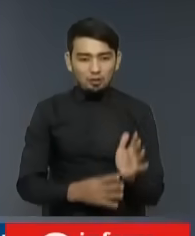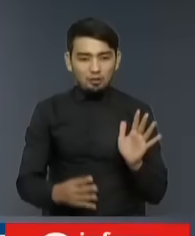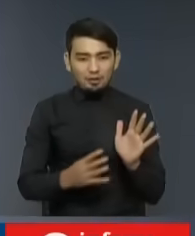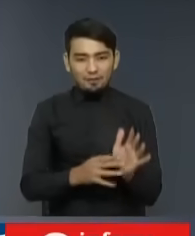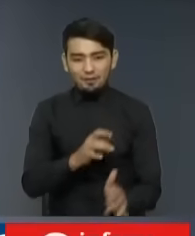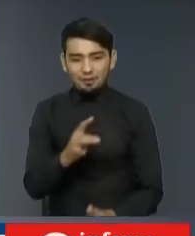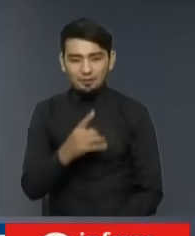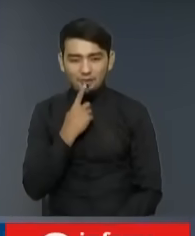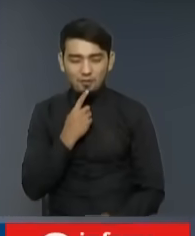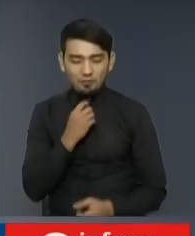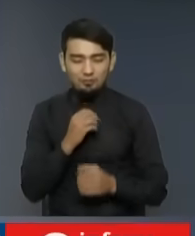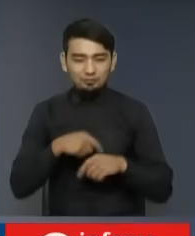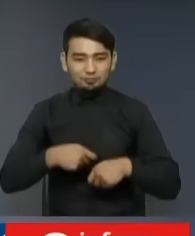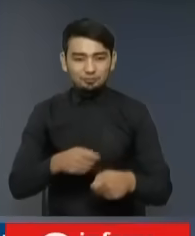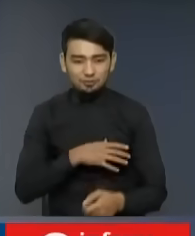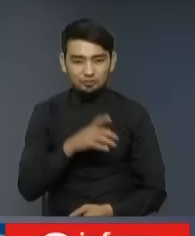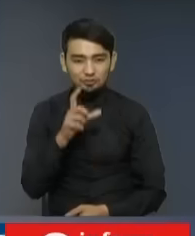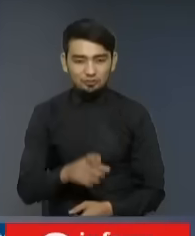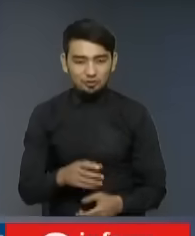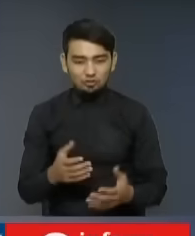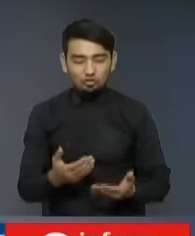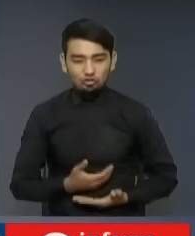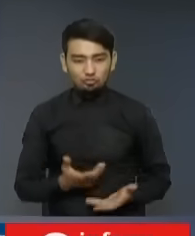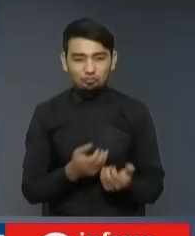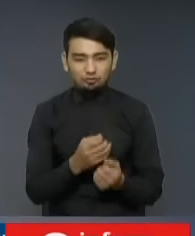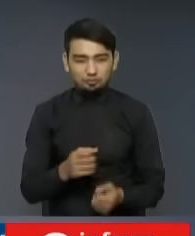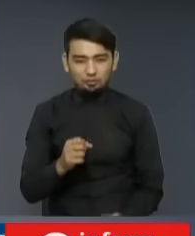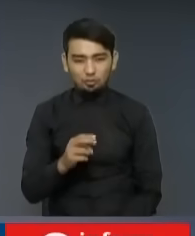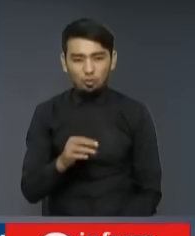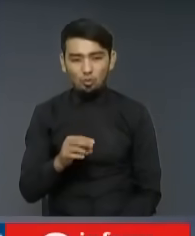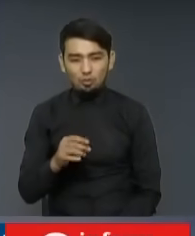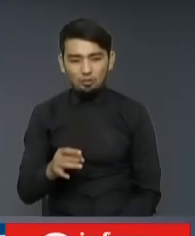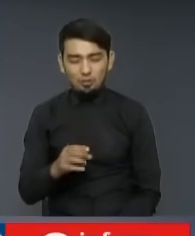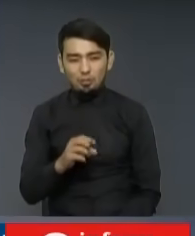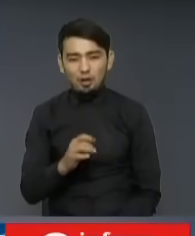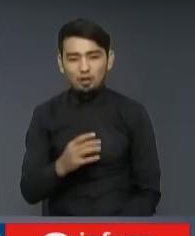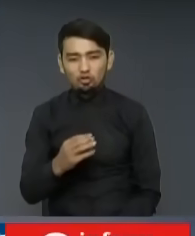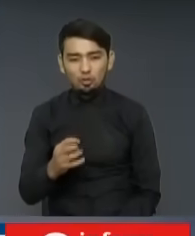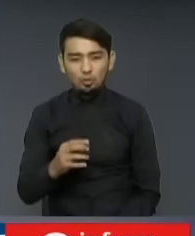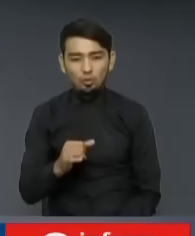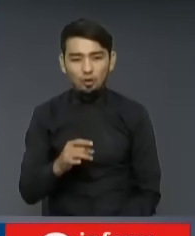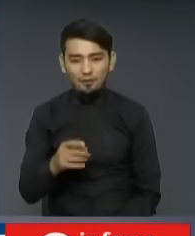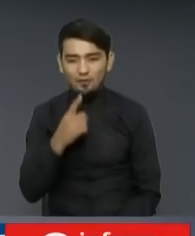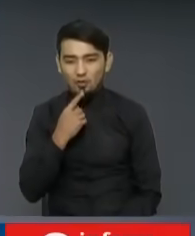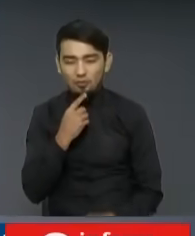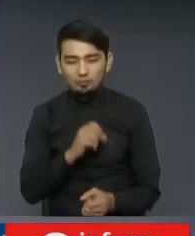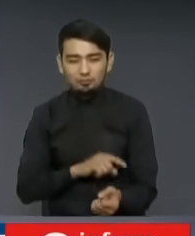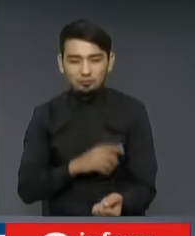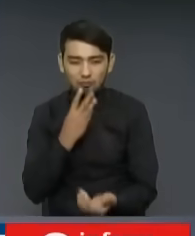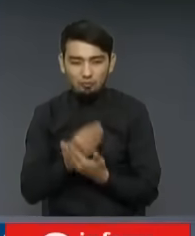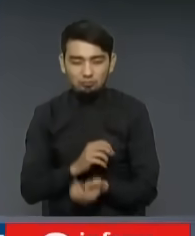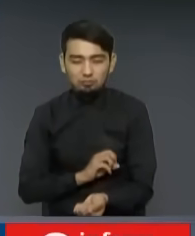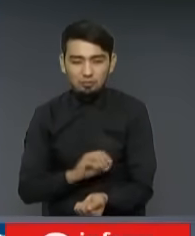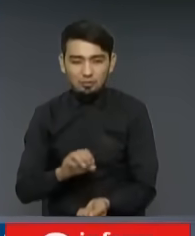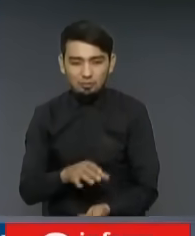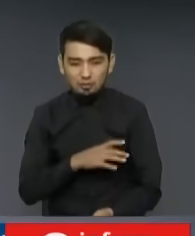қан тапсырып, адам өліміне араша түскен донор тұрады. Бауыржан Ибраев жыл сайын қан орталығына келуді дәстүрге айналдырған. 60 алқымдаған